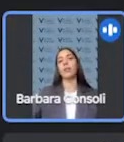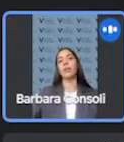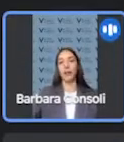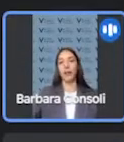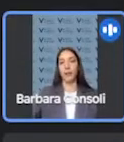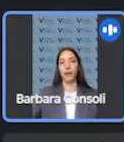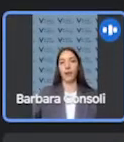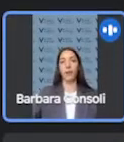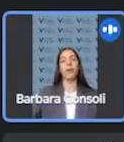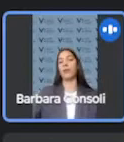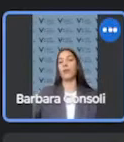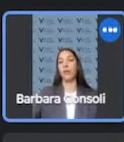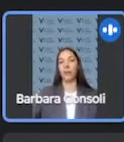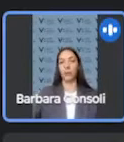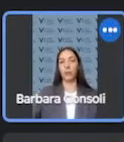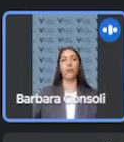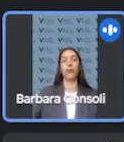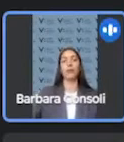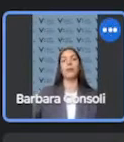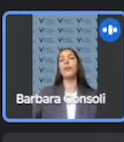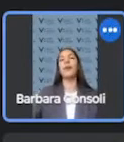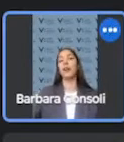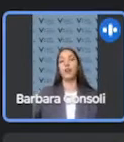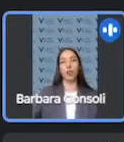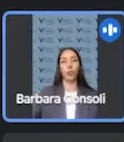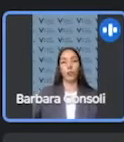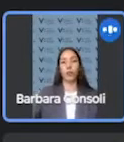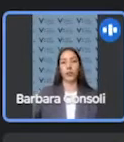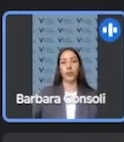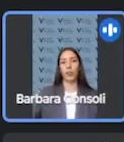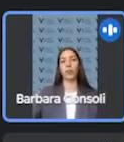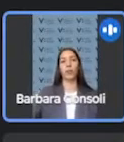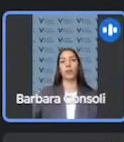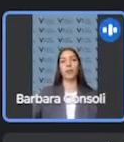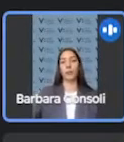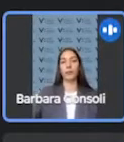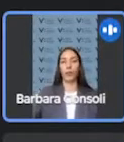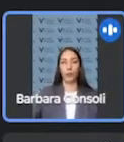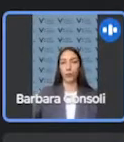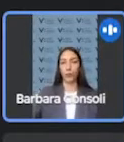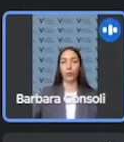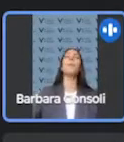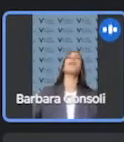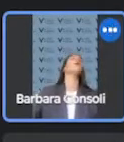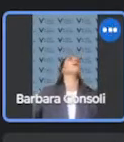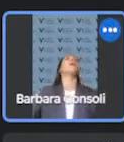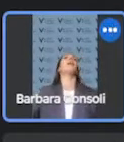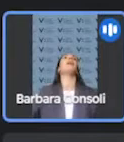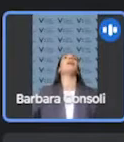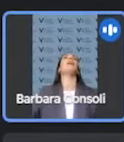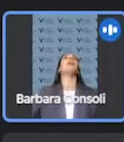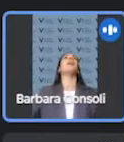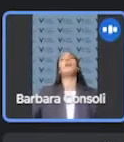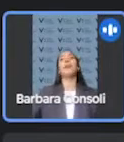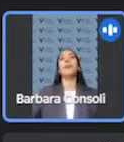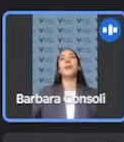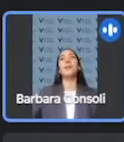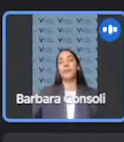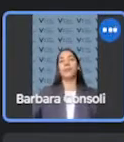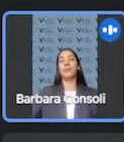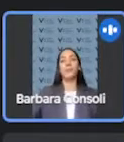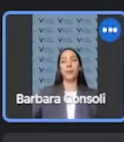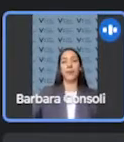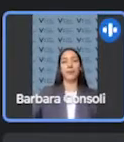siano fondamentali per gli studenti appunto che si accingono a scegliere poi fondamentalmente il loro futuro. E